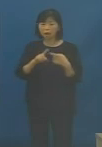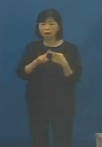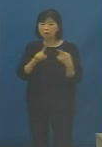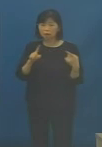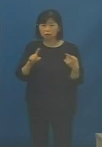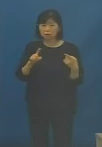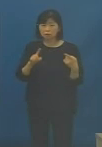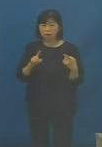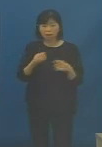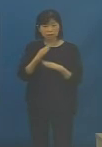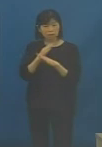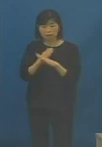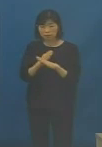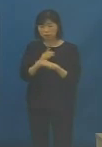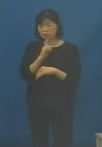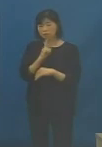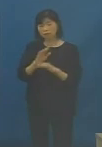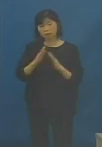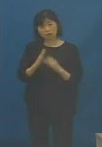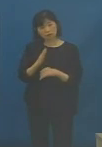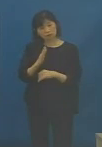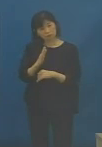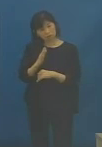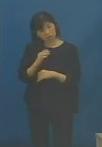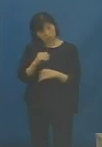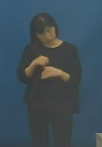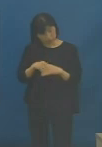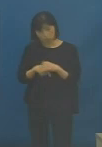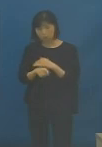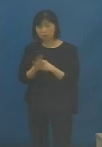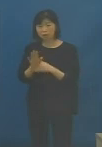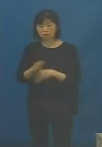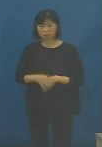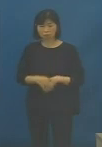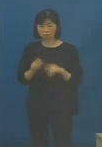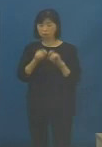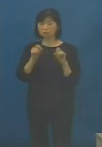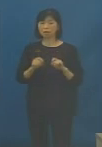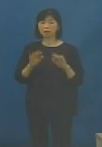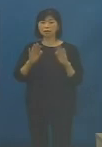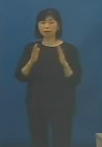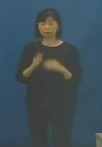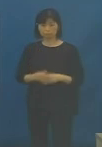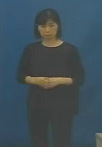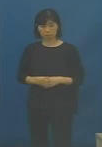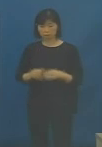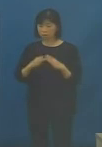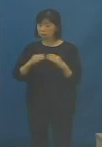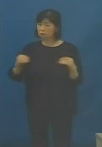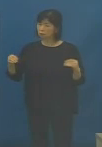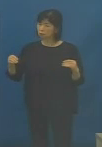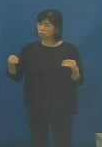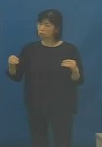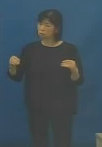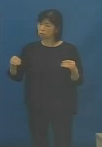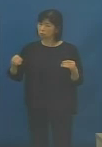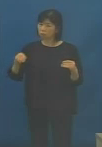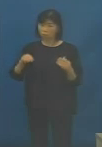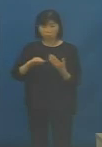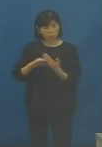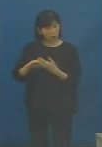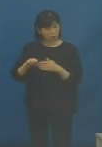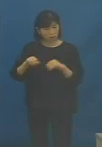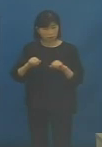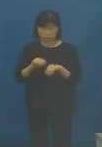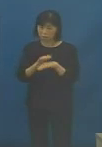でねっていうふうになってるわけでありまして、そこ何の問題もないしおそらく全国それ以外のやり方はありえない